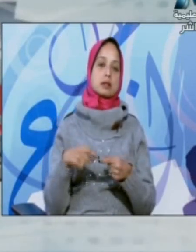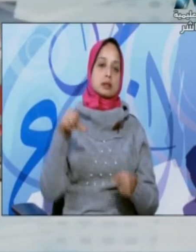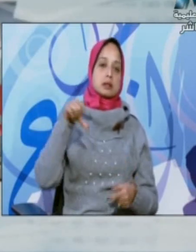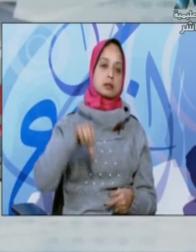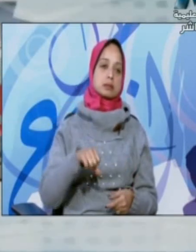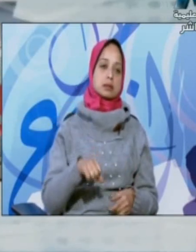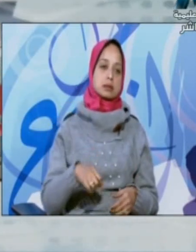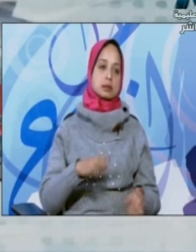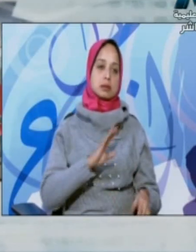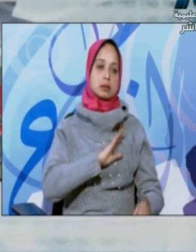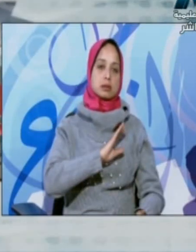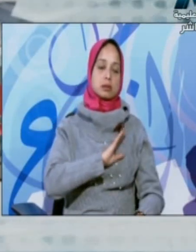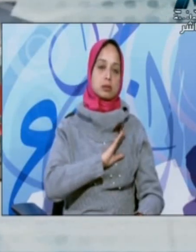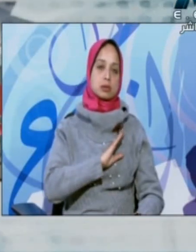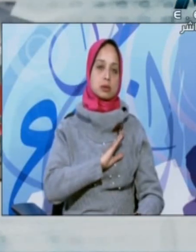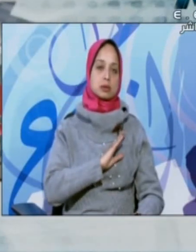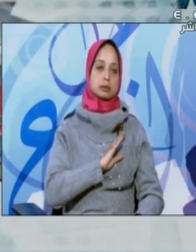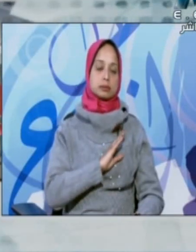الجيوش